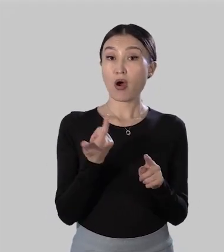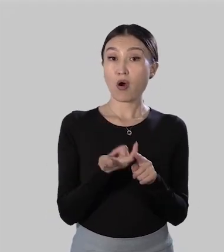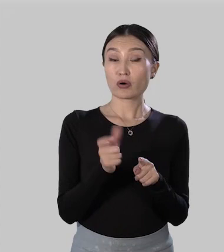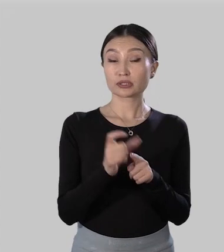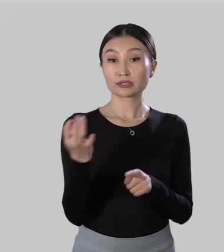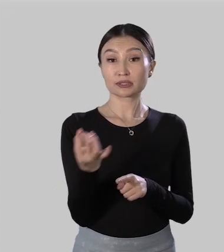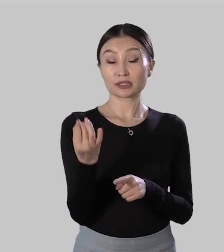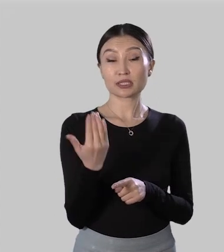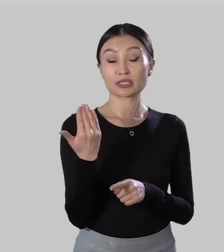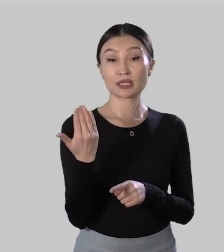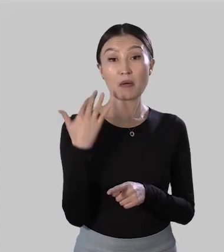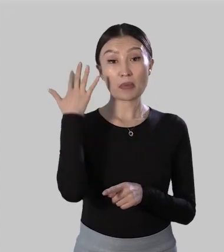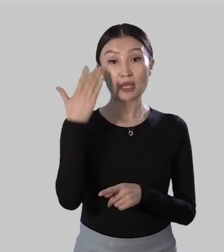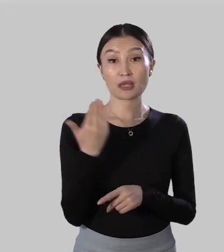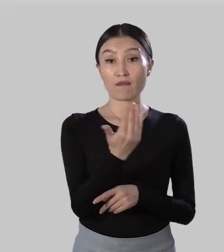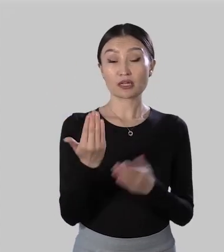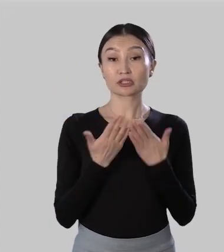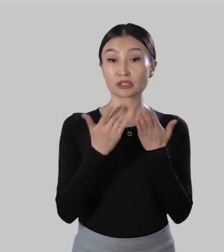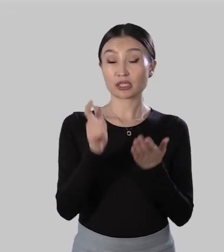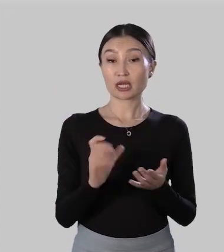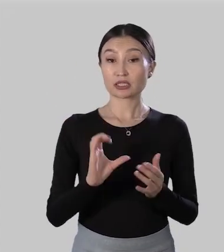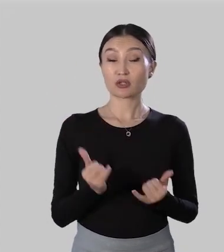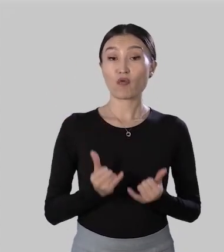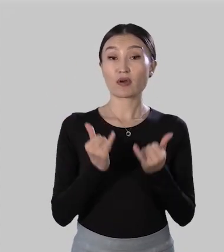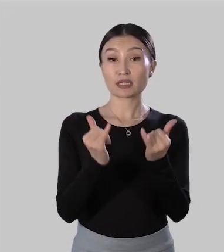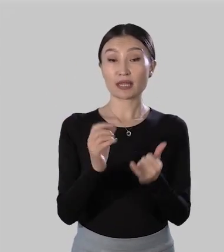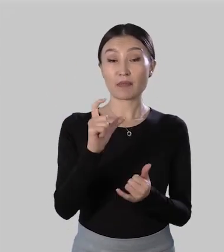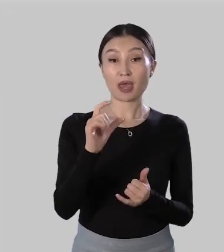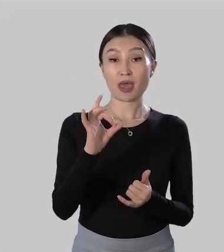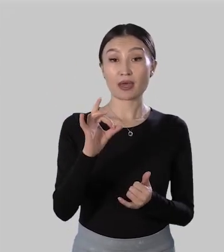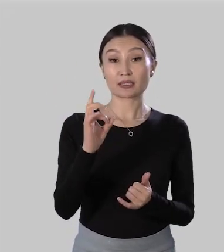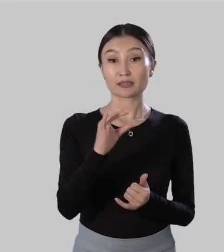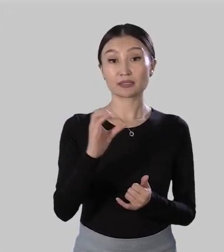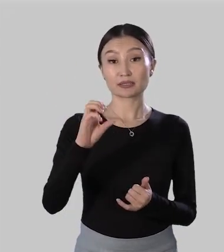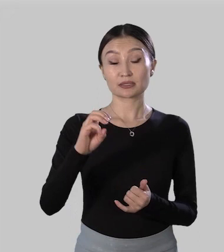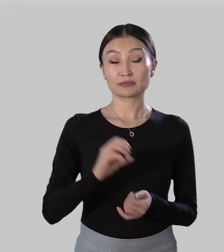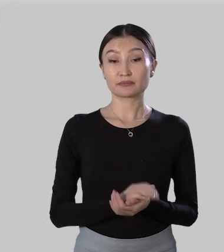Очень интересно мнение ваших читателей. С уважением, Эрнис.